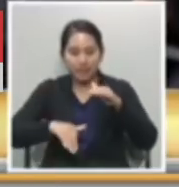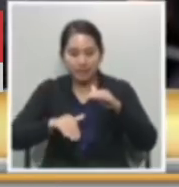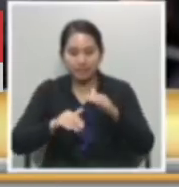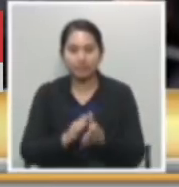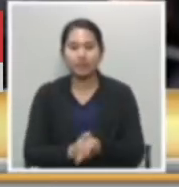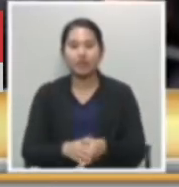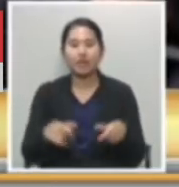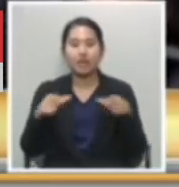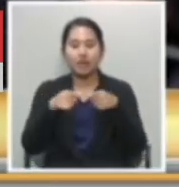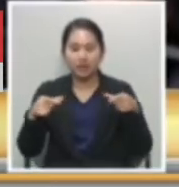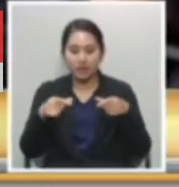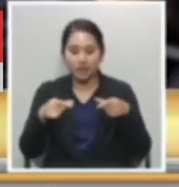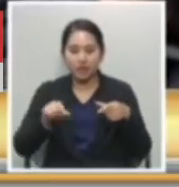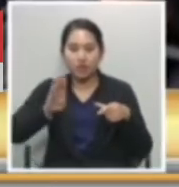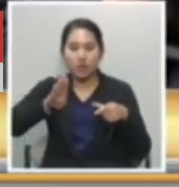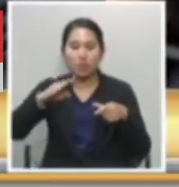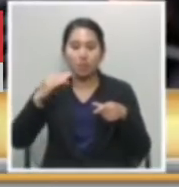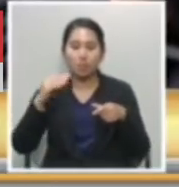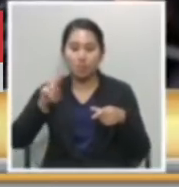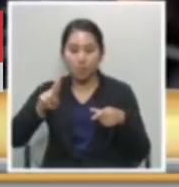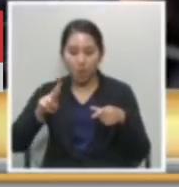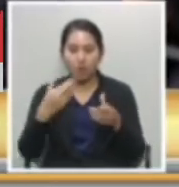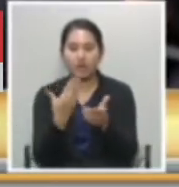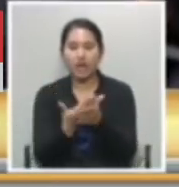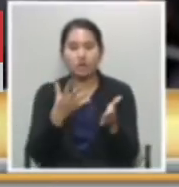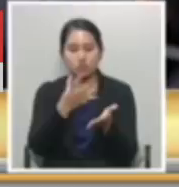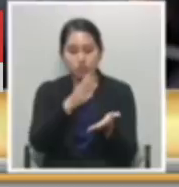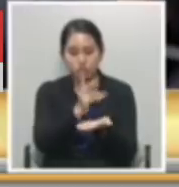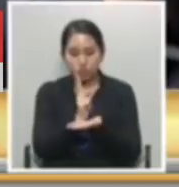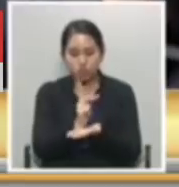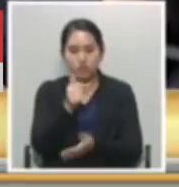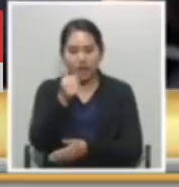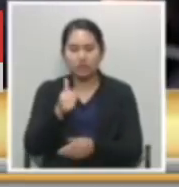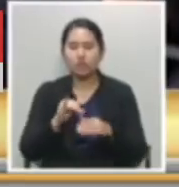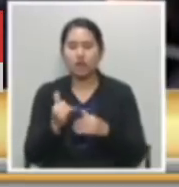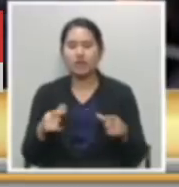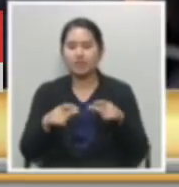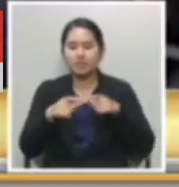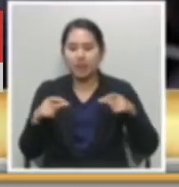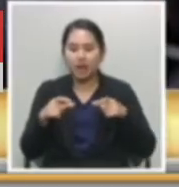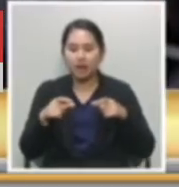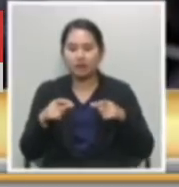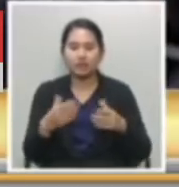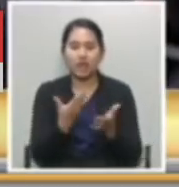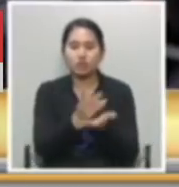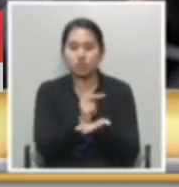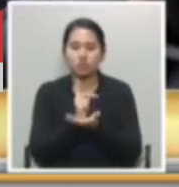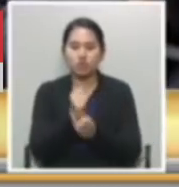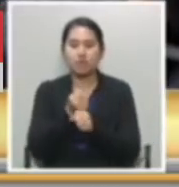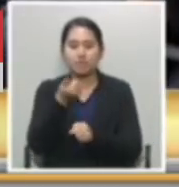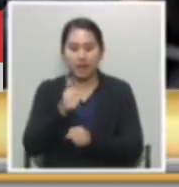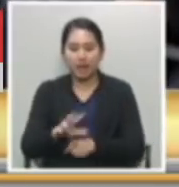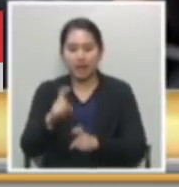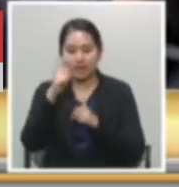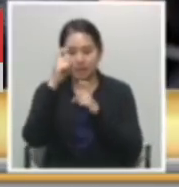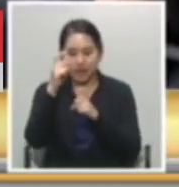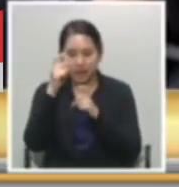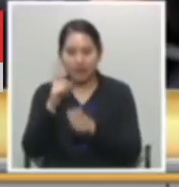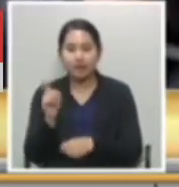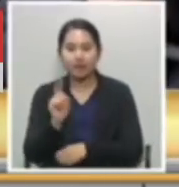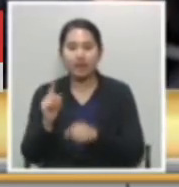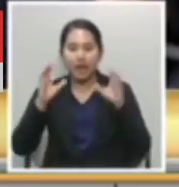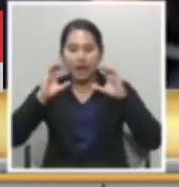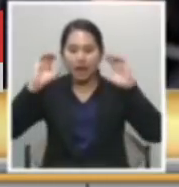โรด้วยให้เขาสามารถกู้ได้วันนี้มันติดเครดิตบูโรหมดกู้ไม่ได้แล้วนะสิ่งที่มันอันตรายมากก็คือรั